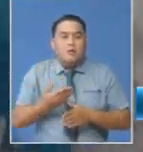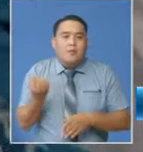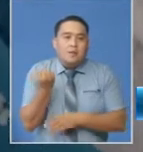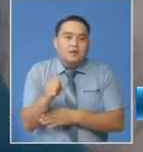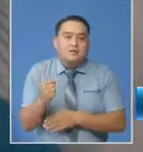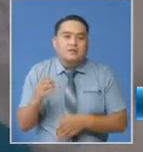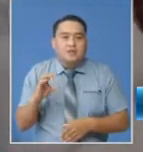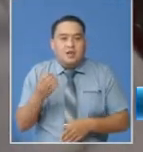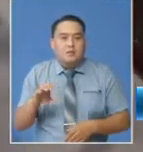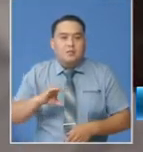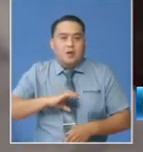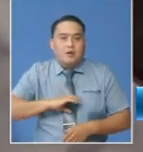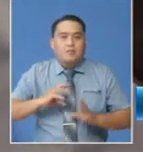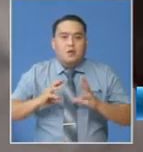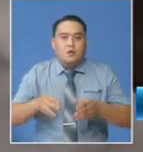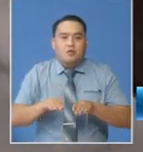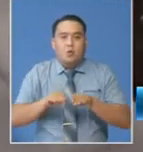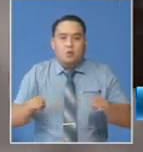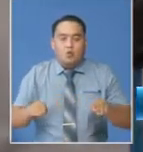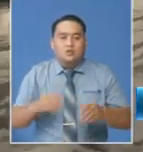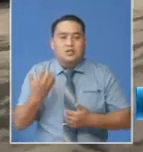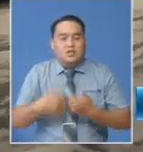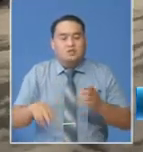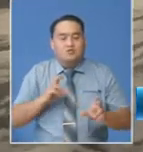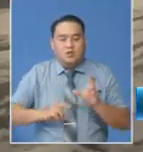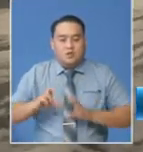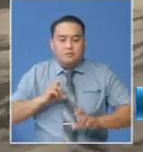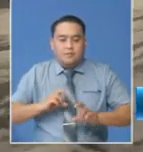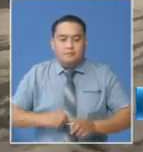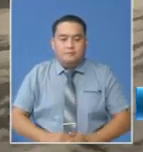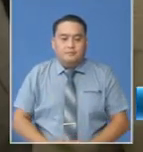обладателем серебряной медали мирового первенства среди студентов.